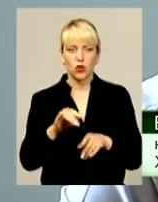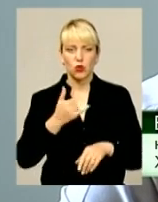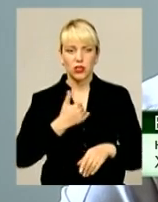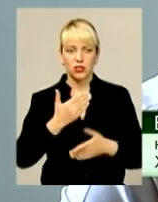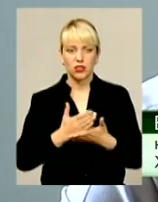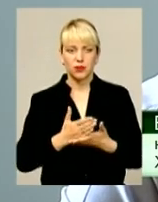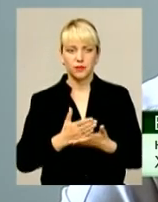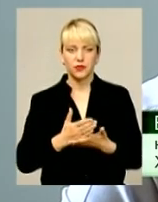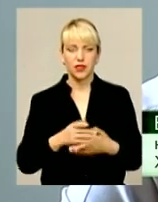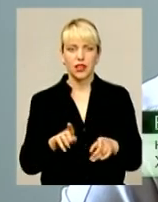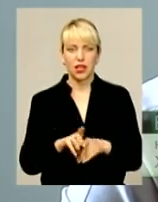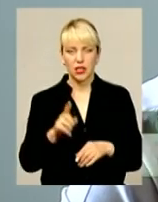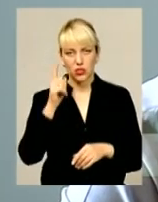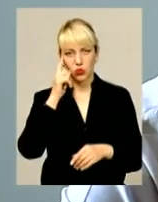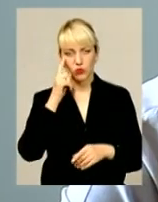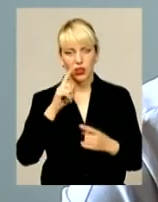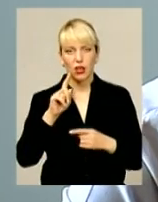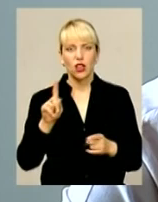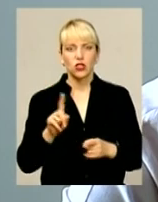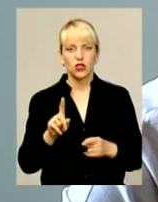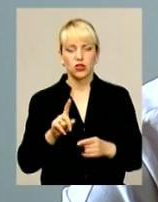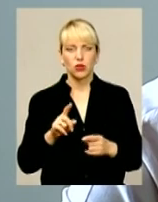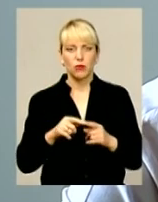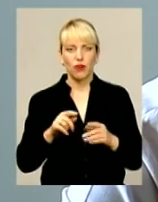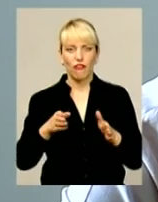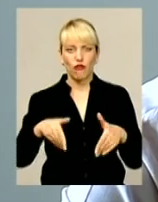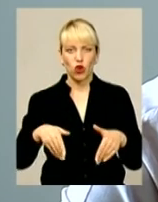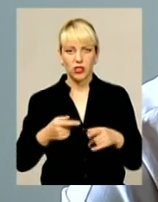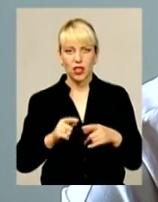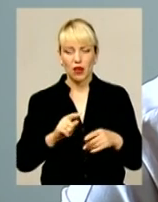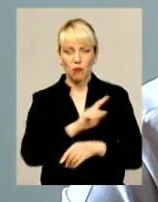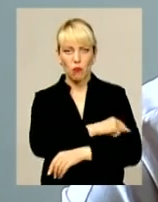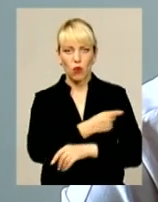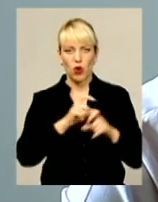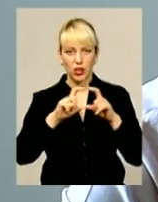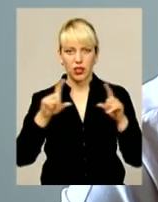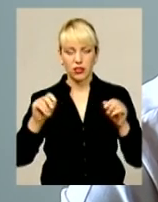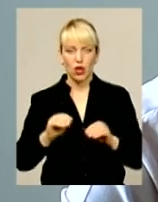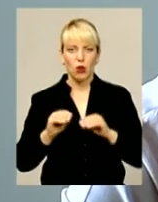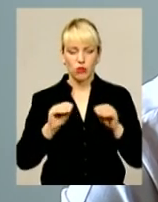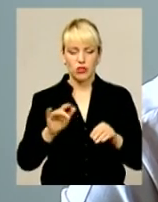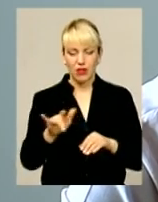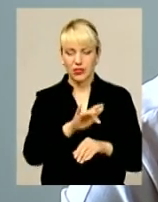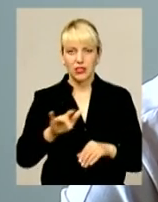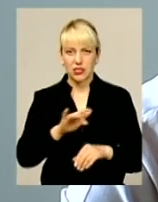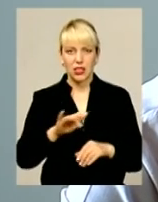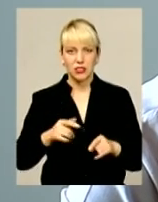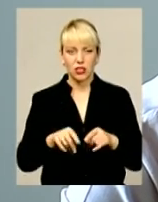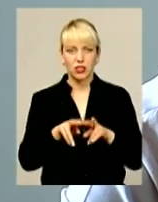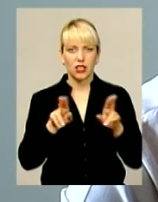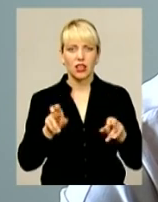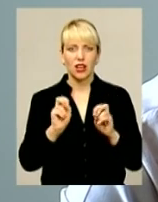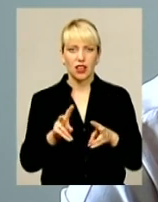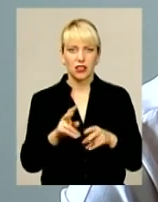така задумка про те, що в фойє поліклінік поставити сенсорні кіоски. Це по типу тих, які